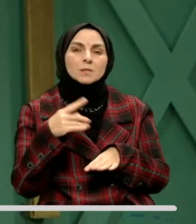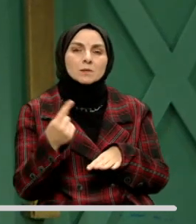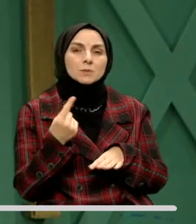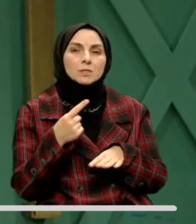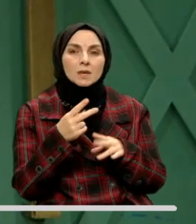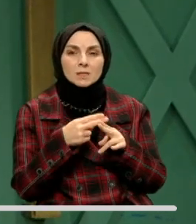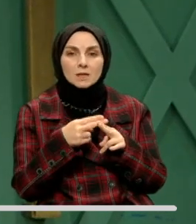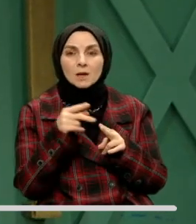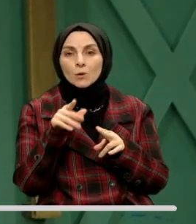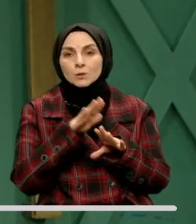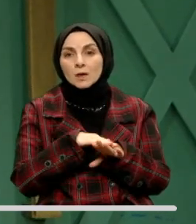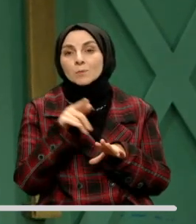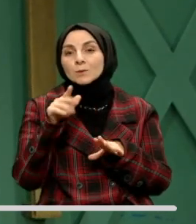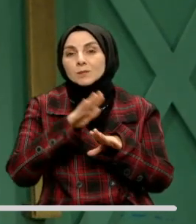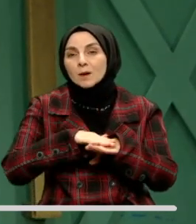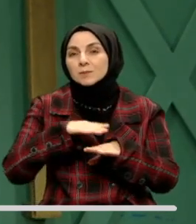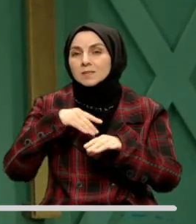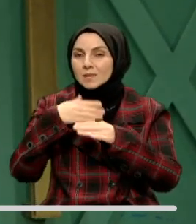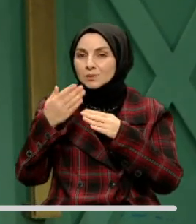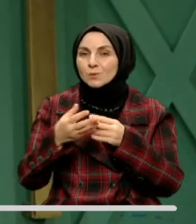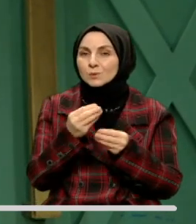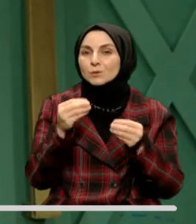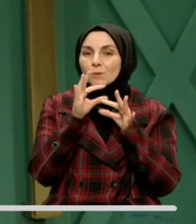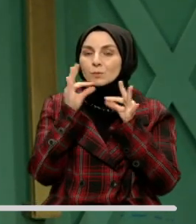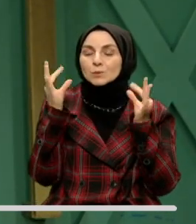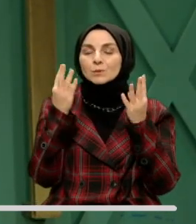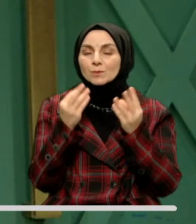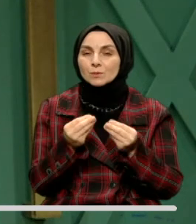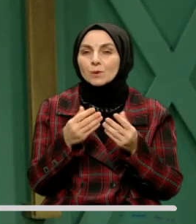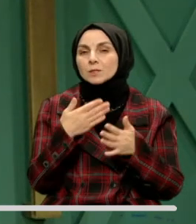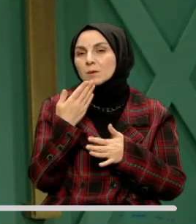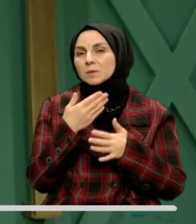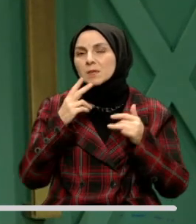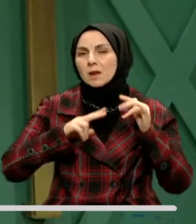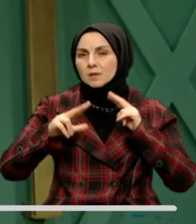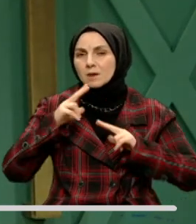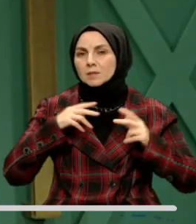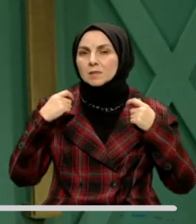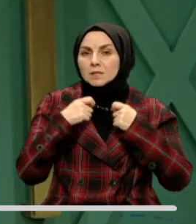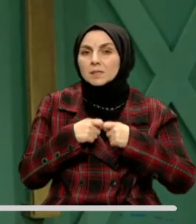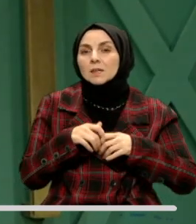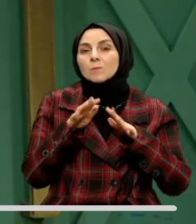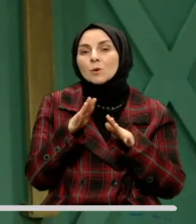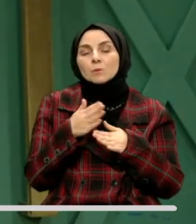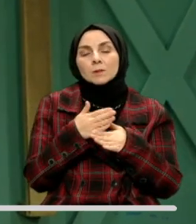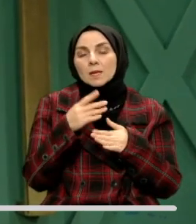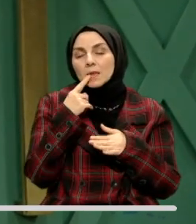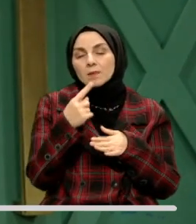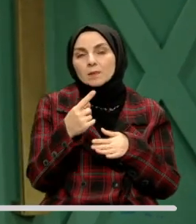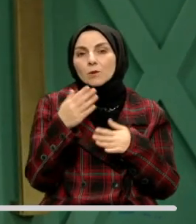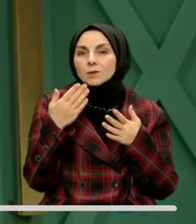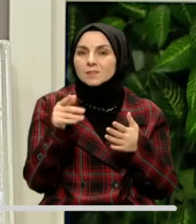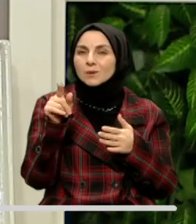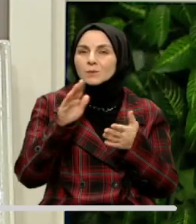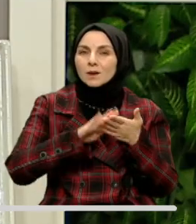yapabildim. Giyemiyorum. Arkadaşından yardım iste. Bak kollarını ters çevirmemişsin. Kollarını ters çevirmeyi dene